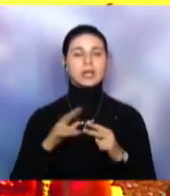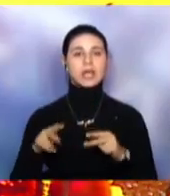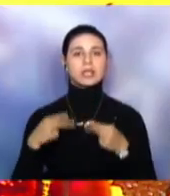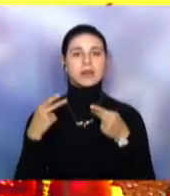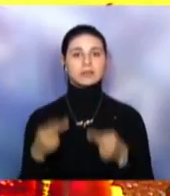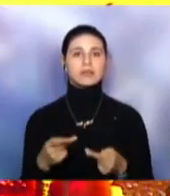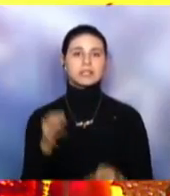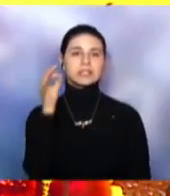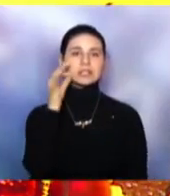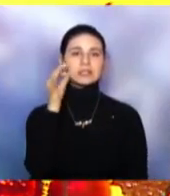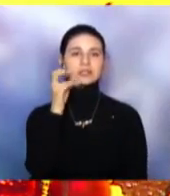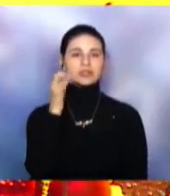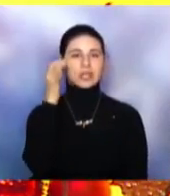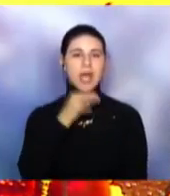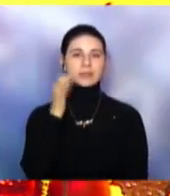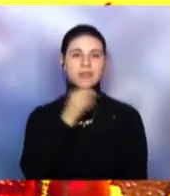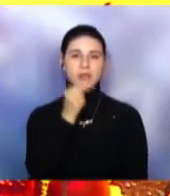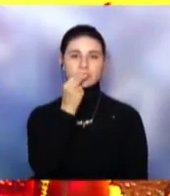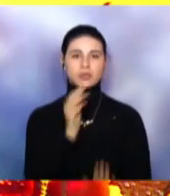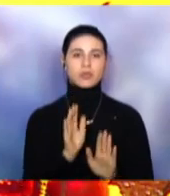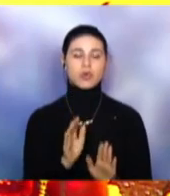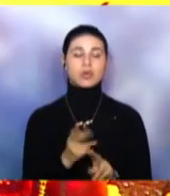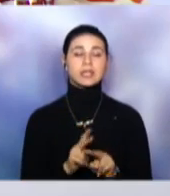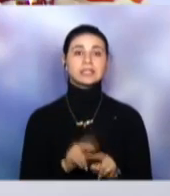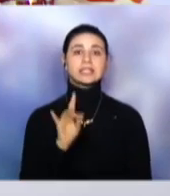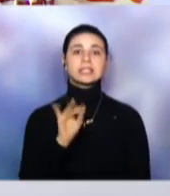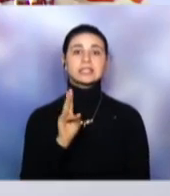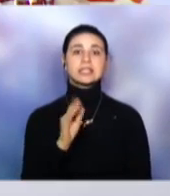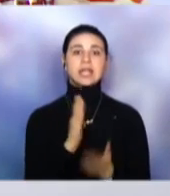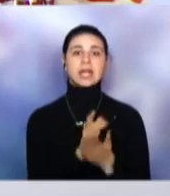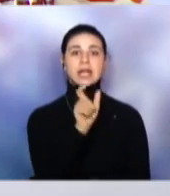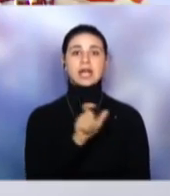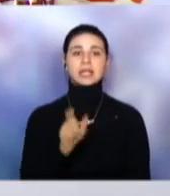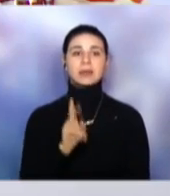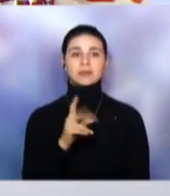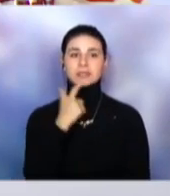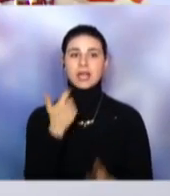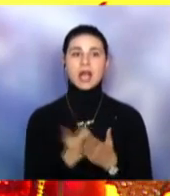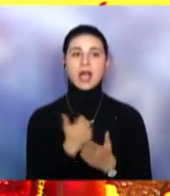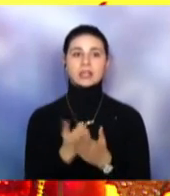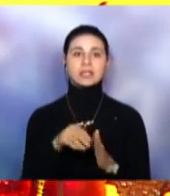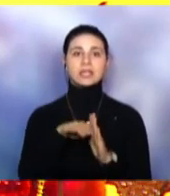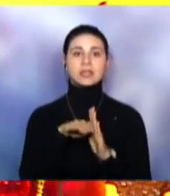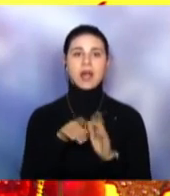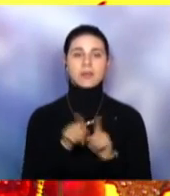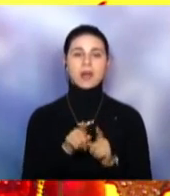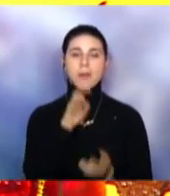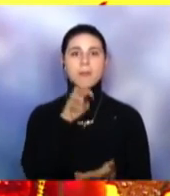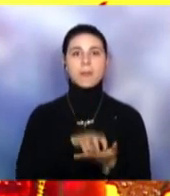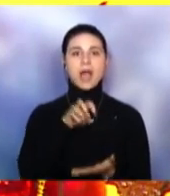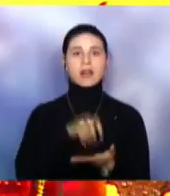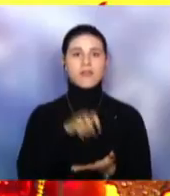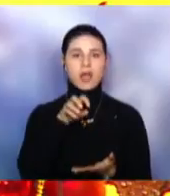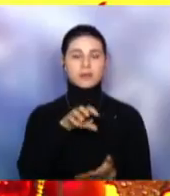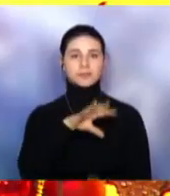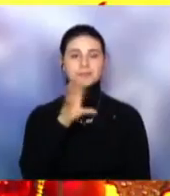ძირითადად ნახშირწყლოვან კვებაზე. ეს რისკი აქვთ იმ ადამიანებსაც, ვინც საახალწლო დღეებში ინახავს მარხვას. შობის